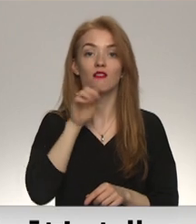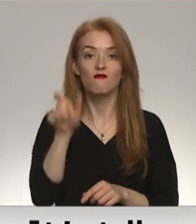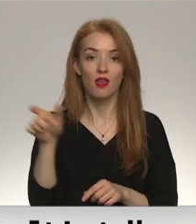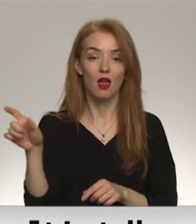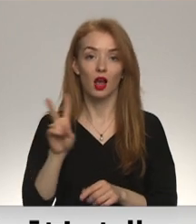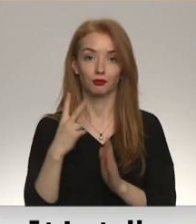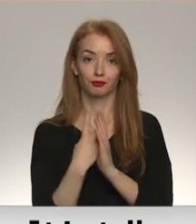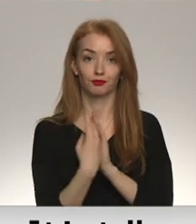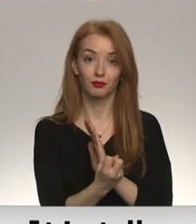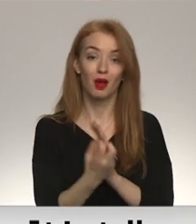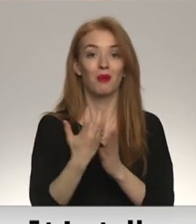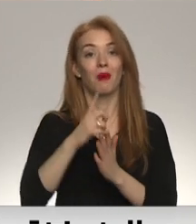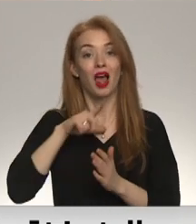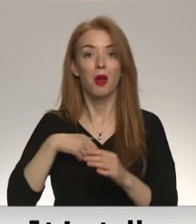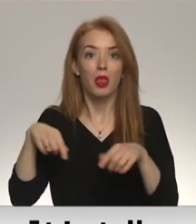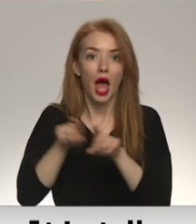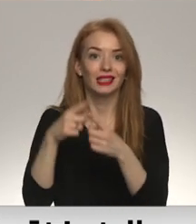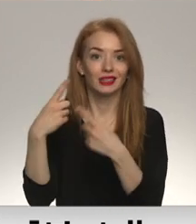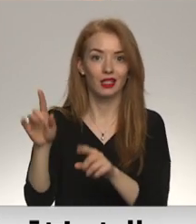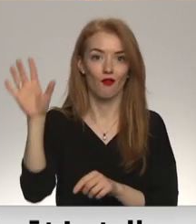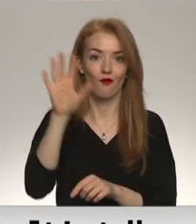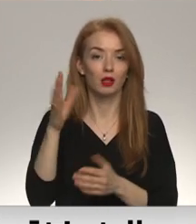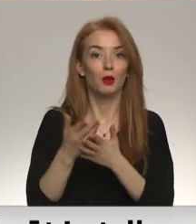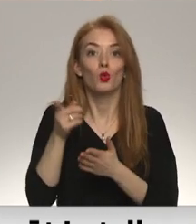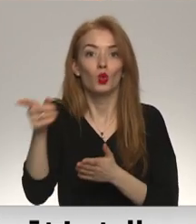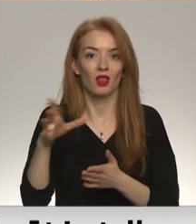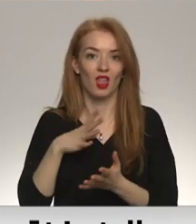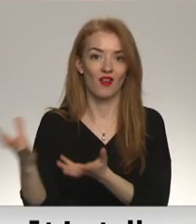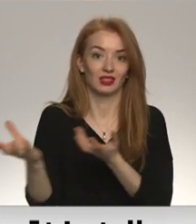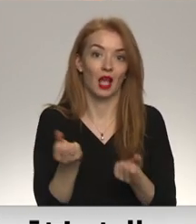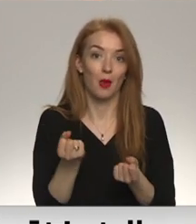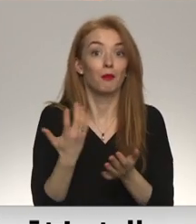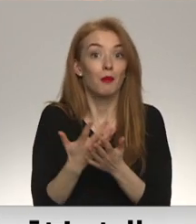apmetušās nevis Latvijā, bet kādā citā valstī, kur šādu pakalpojumu nevar saņemt, piemēram, Polijā.